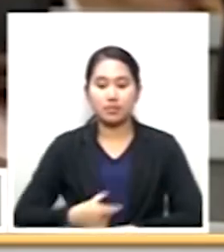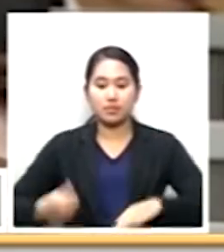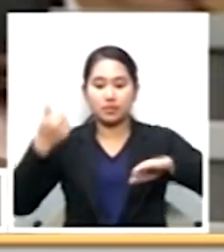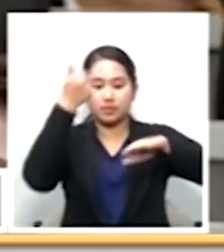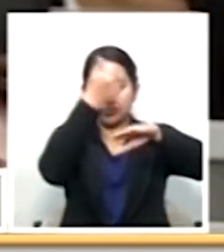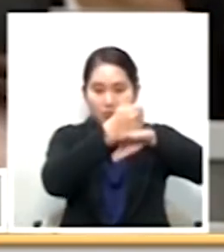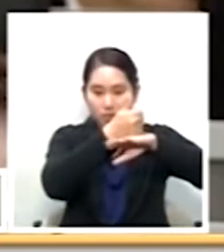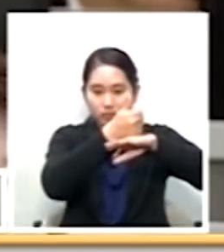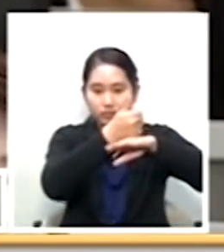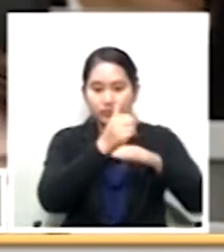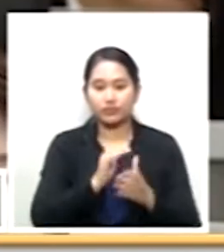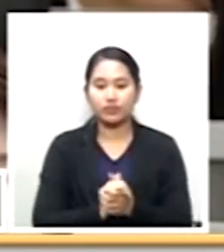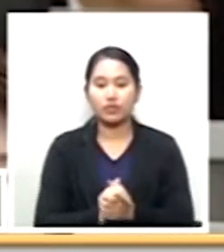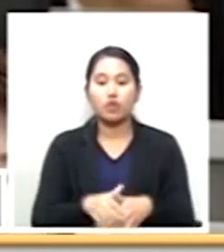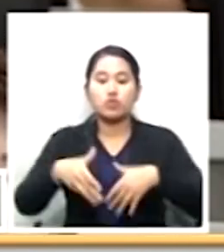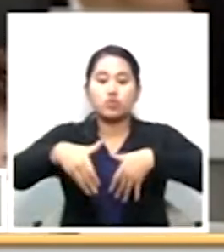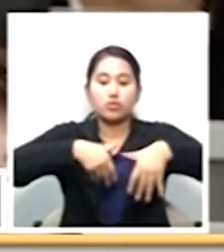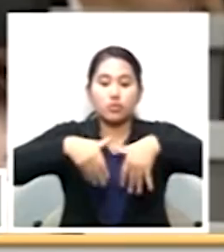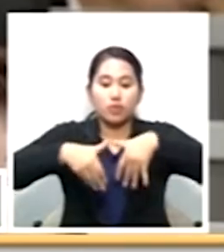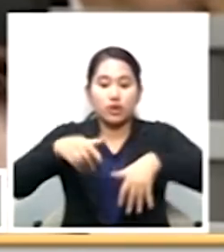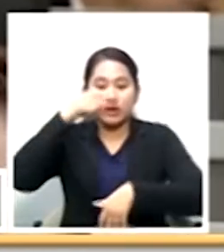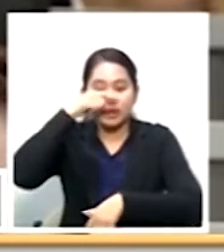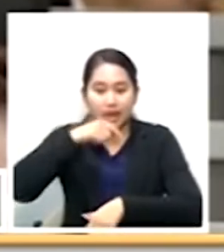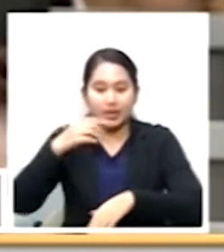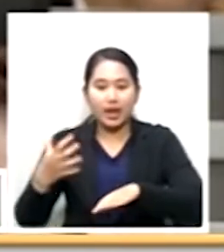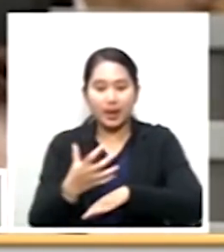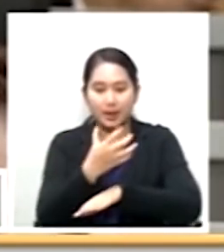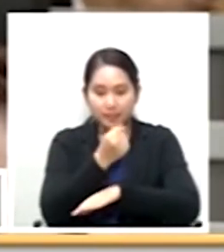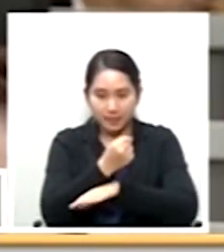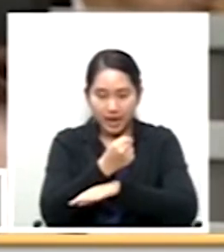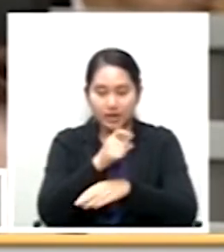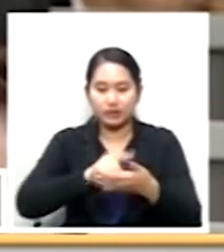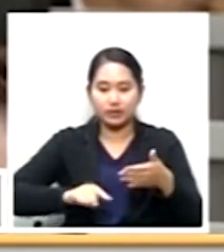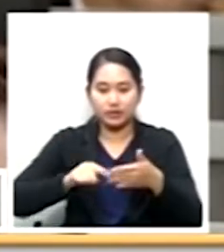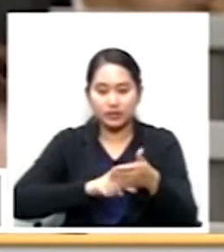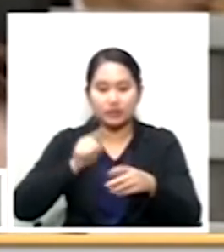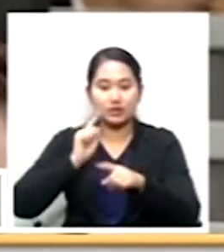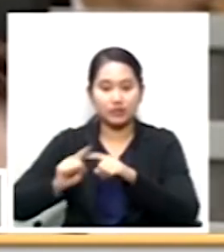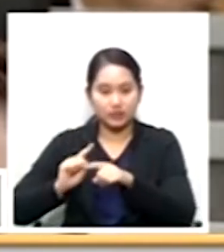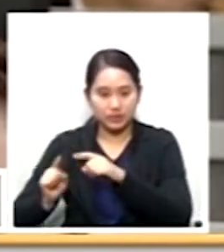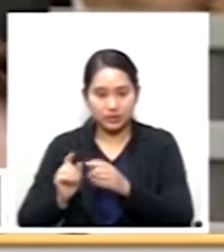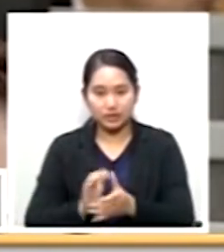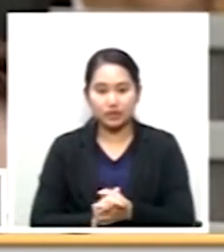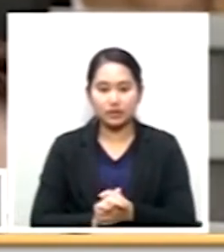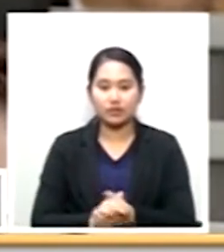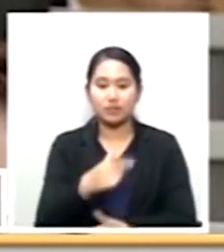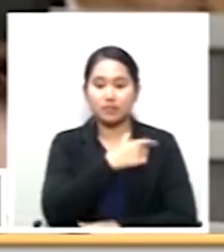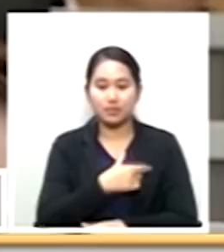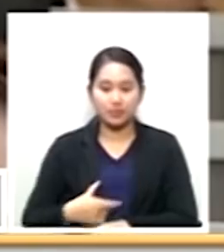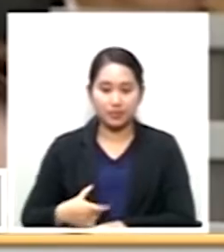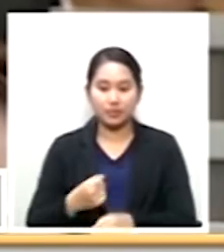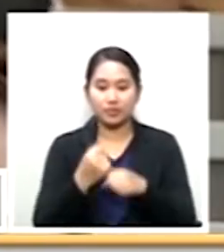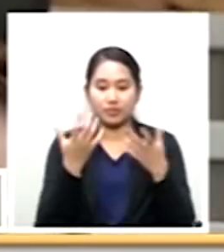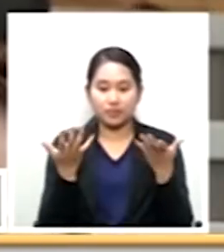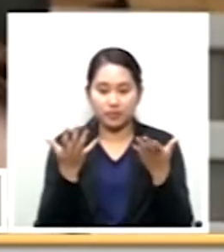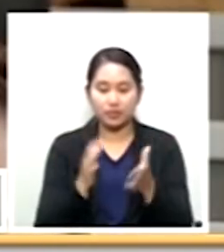ประมุขของรัฐประชาชนเป็นผู้ทรงอำนาจอธิปไตยพระมหากษัตริย์เป็นผู้ใช้อำนาจอธิปไตยนั้นผ่านทางรัฐส